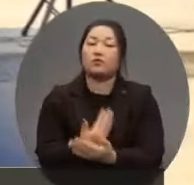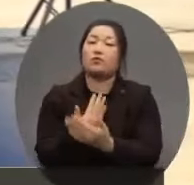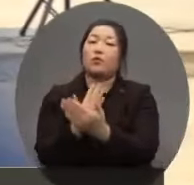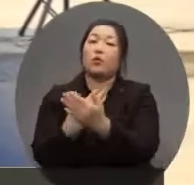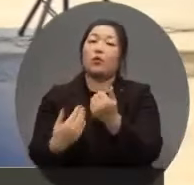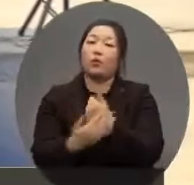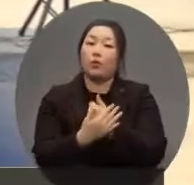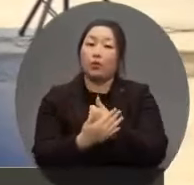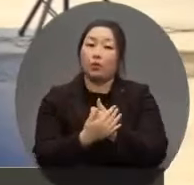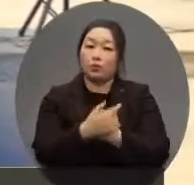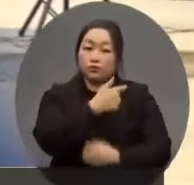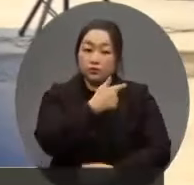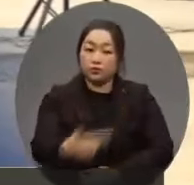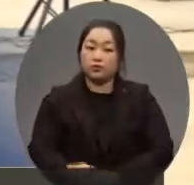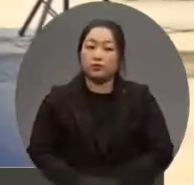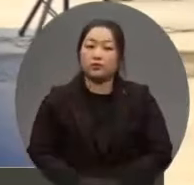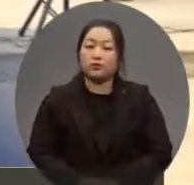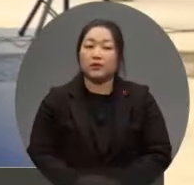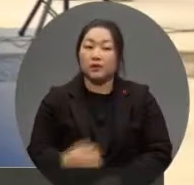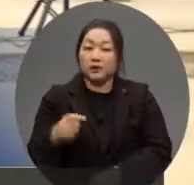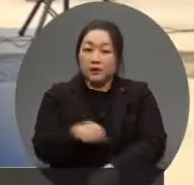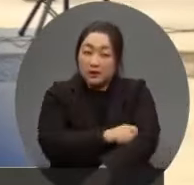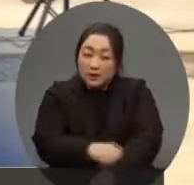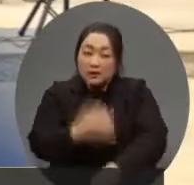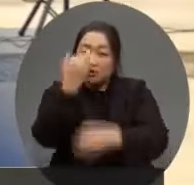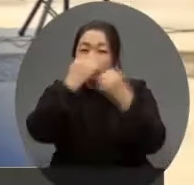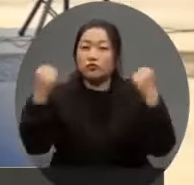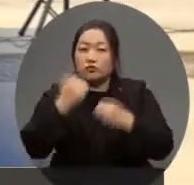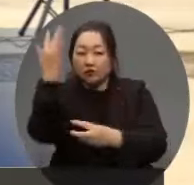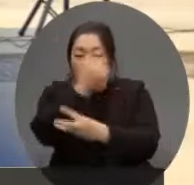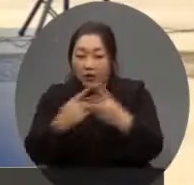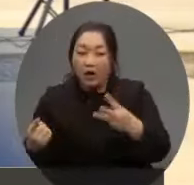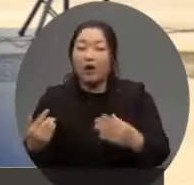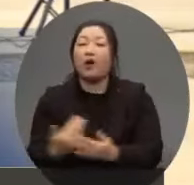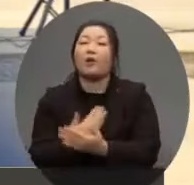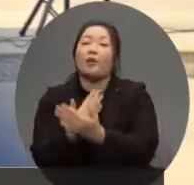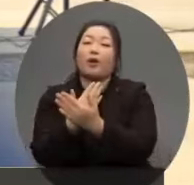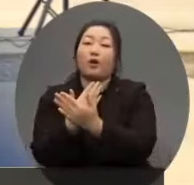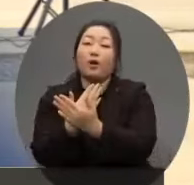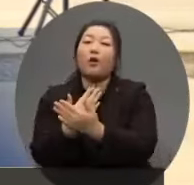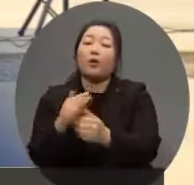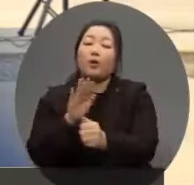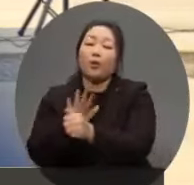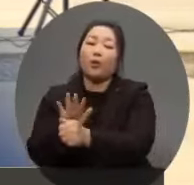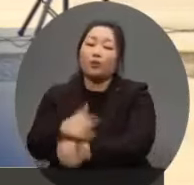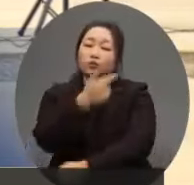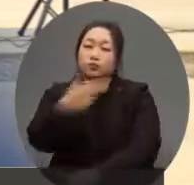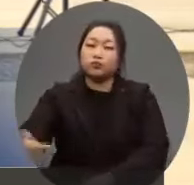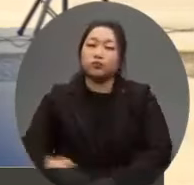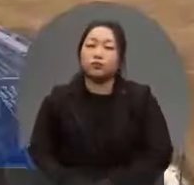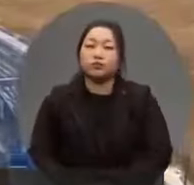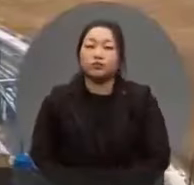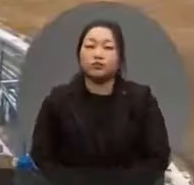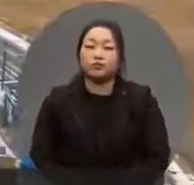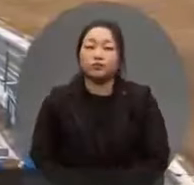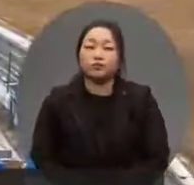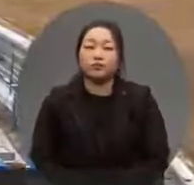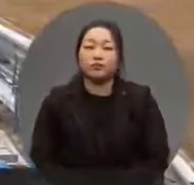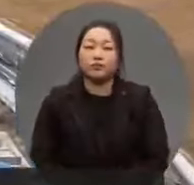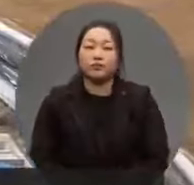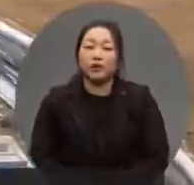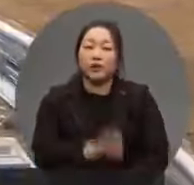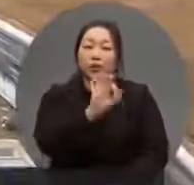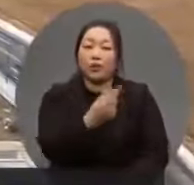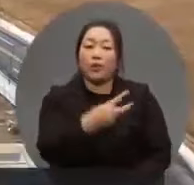경제 발전에 큰 도움이 되고 특별히 충북 청주시 발전에도 상당한 도움이 되고